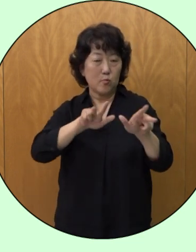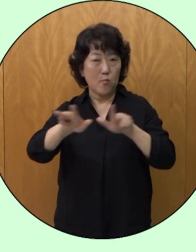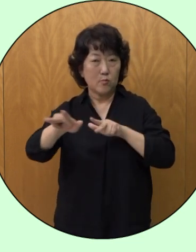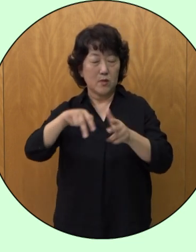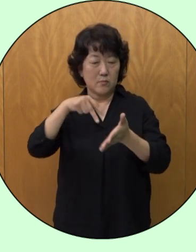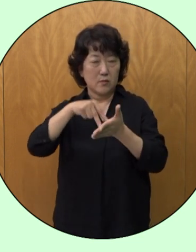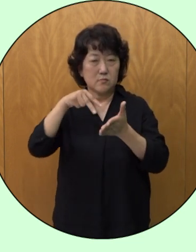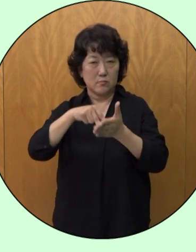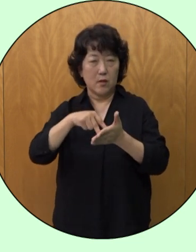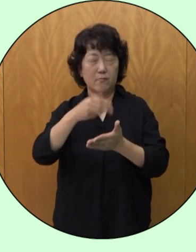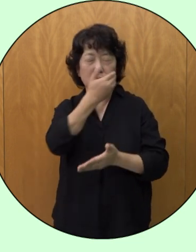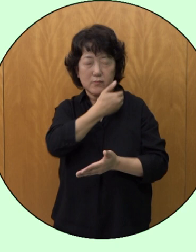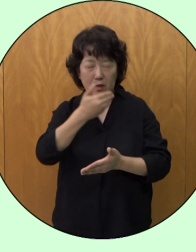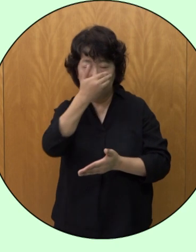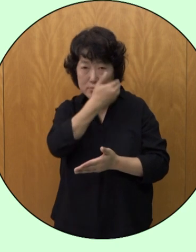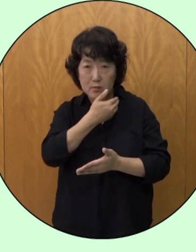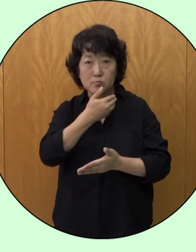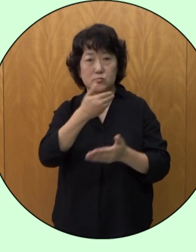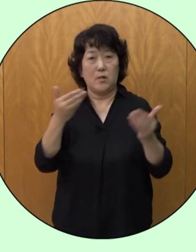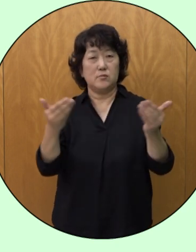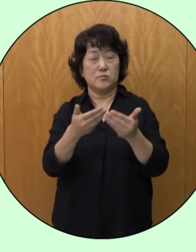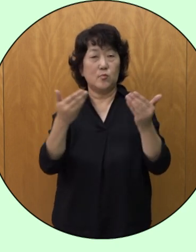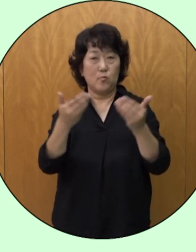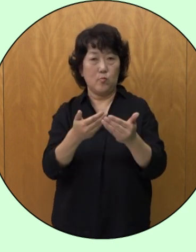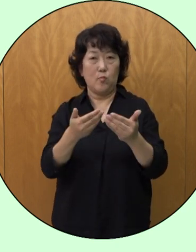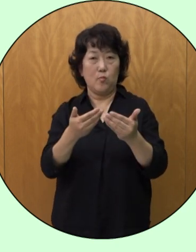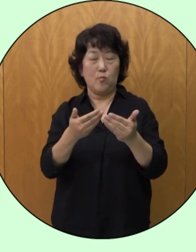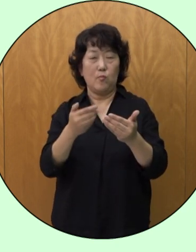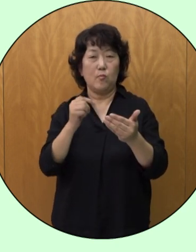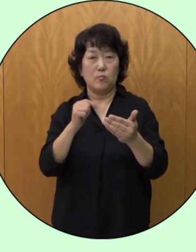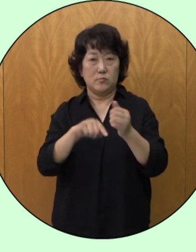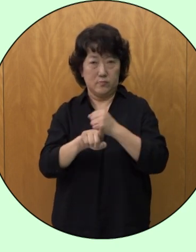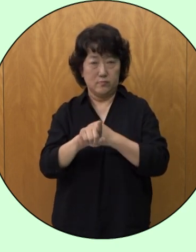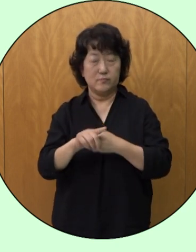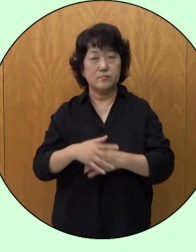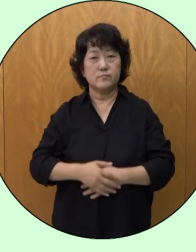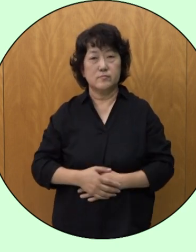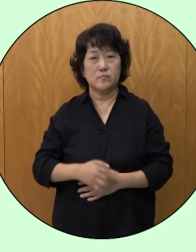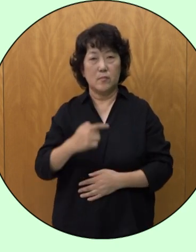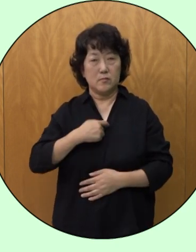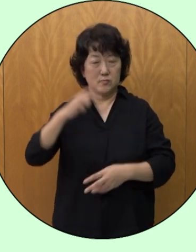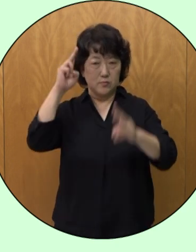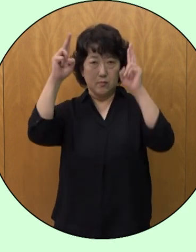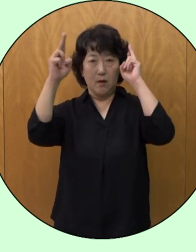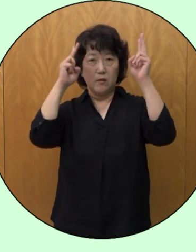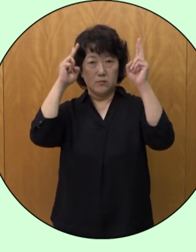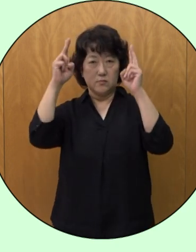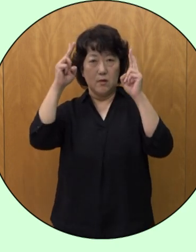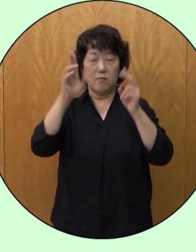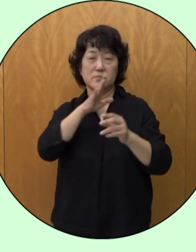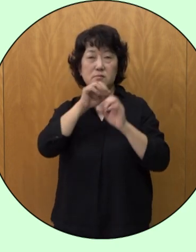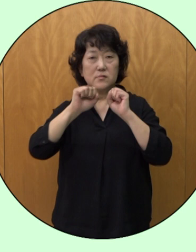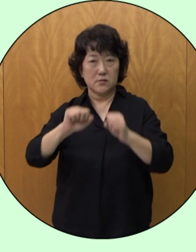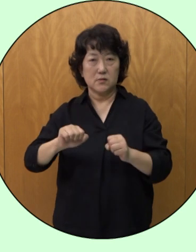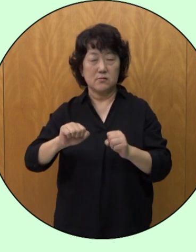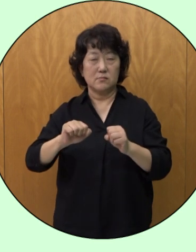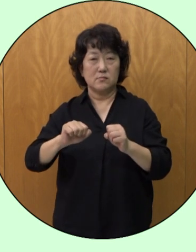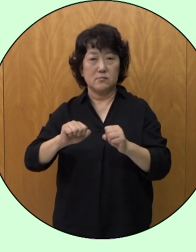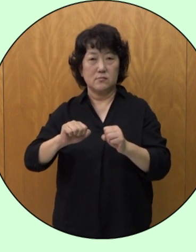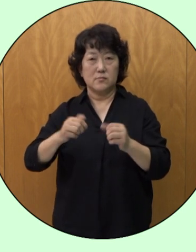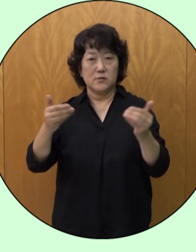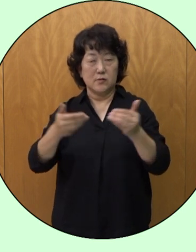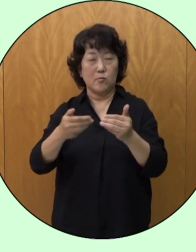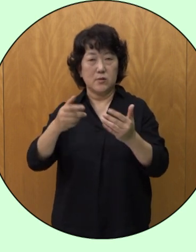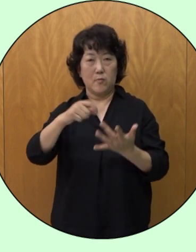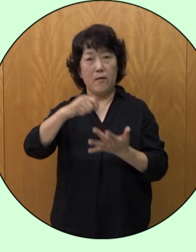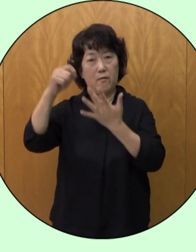重要事業として位置づけられている中で、昨年度ですね、弊社の方で、実施事業者としてご選定をいただき